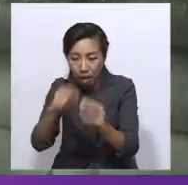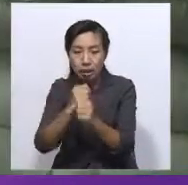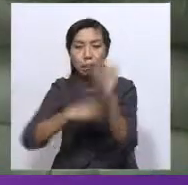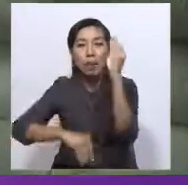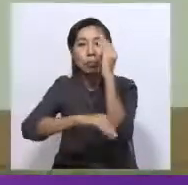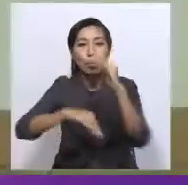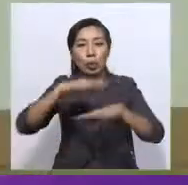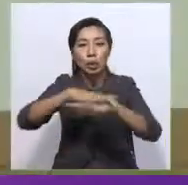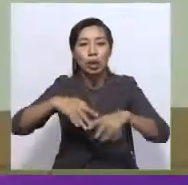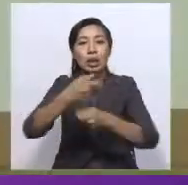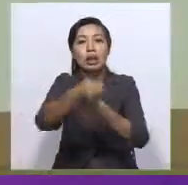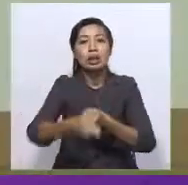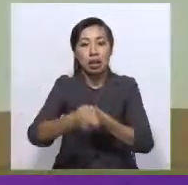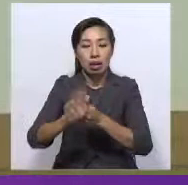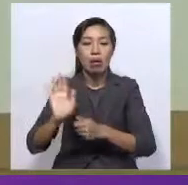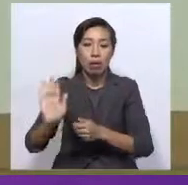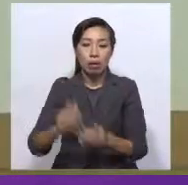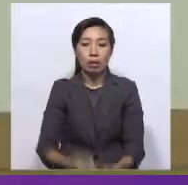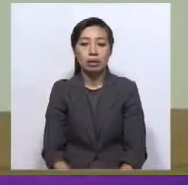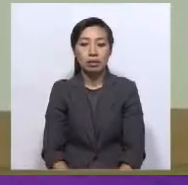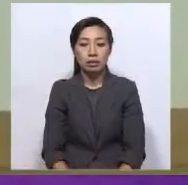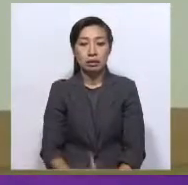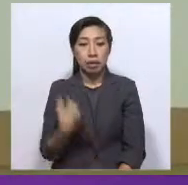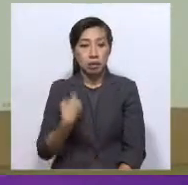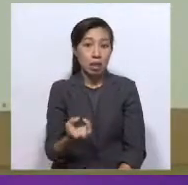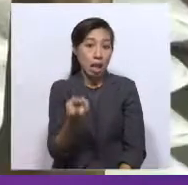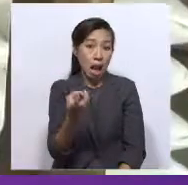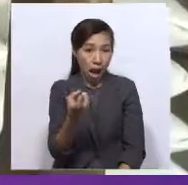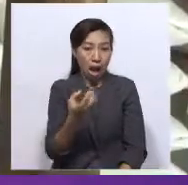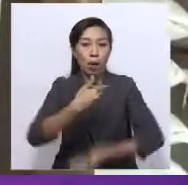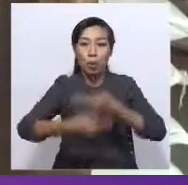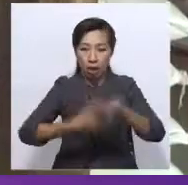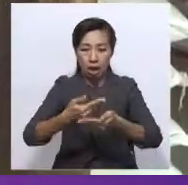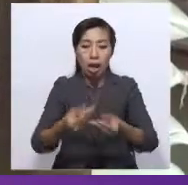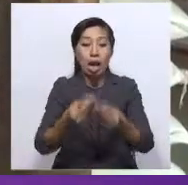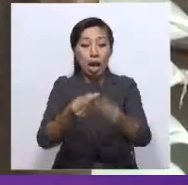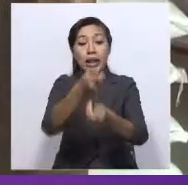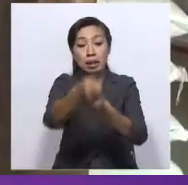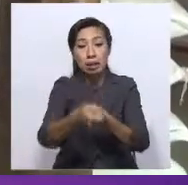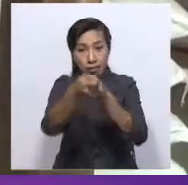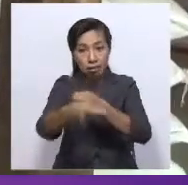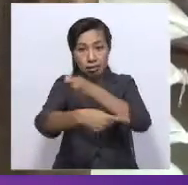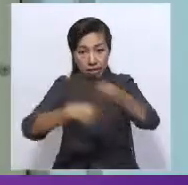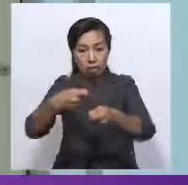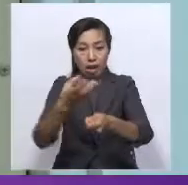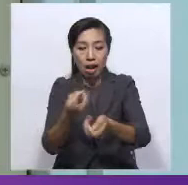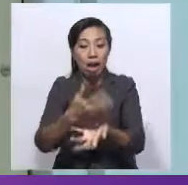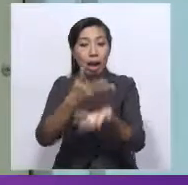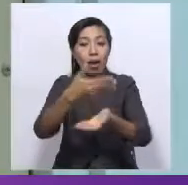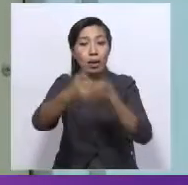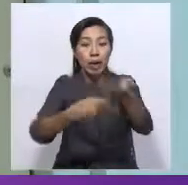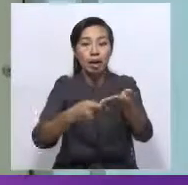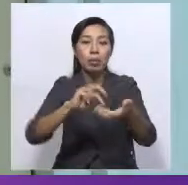ครงการเกษตรแปลงใหญ่นอกจากนี้ยังมีการจำหน่ายเมล็ดพันธุ์ข้าวแก่เกษตรกรด้วยเป็นการร่วมกันทำร่ว